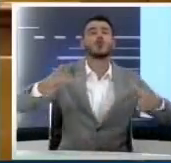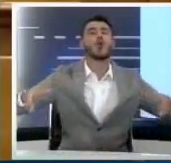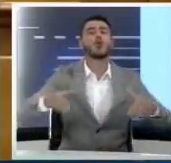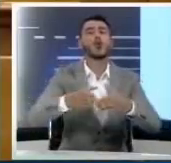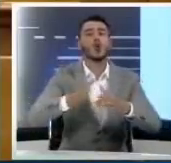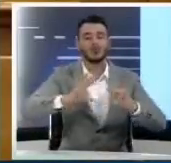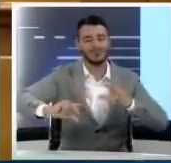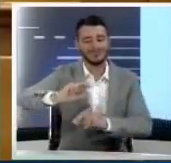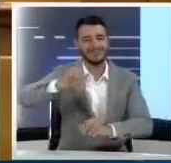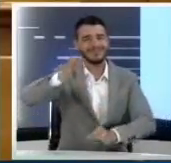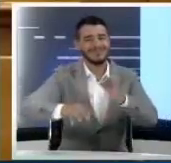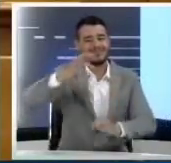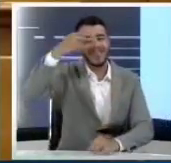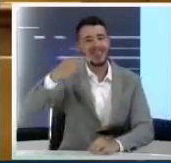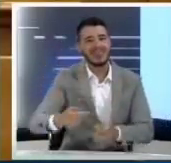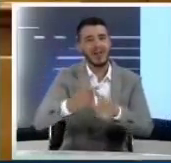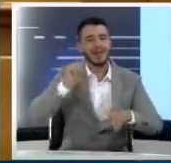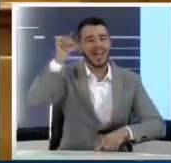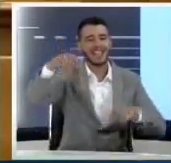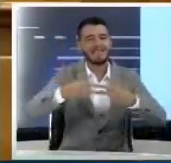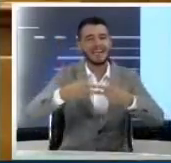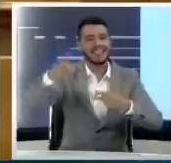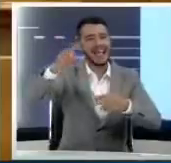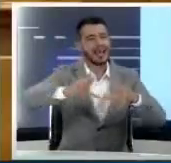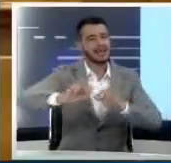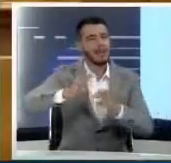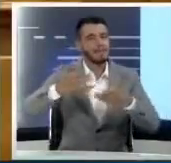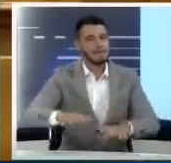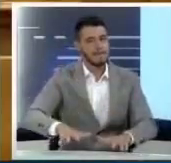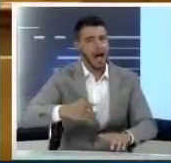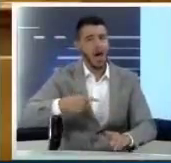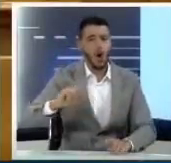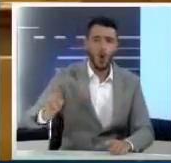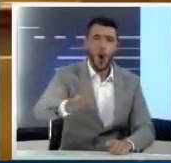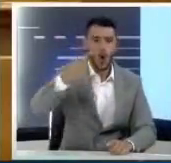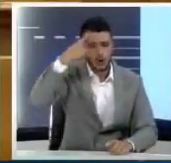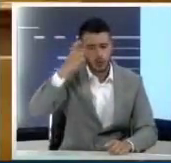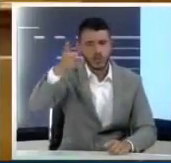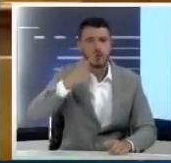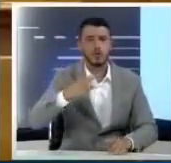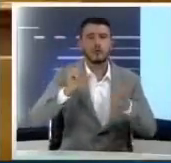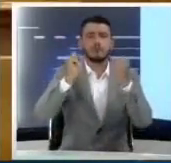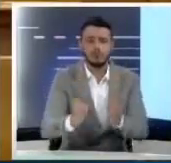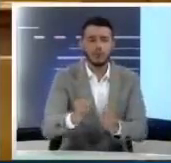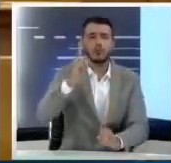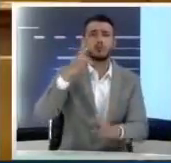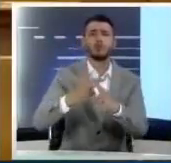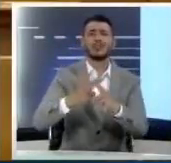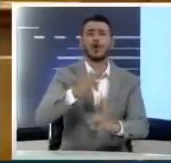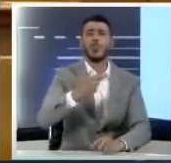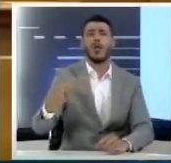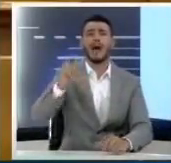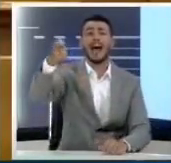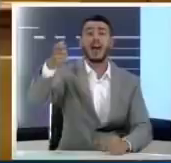πω, συζητήθηκε το χρέος. Όλοι το ξέρουν ότι ήταν το βασικό θέμα. Και δεν είχε μια λέξη να πει για το